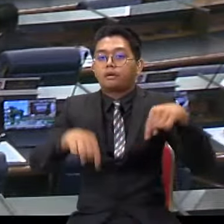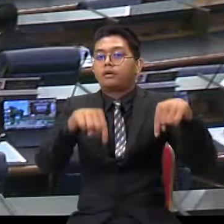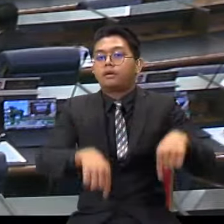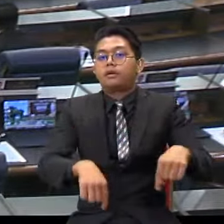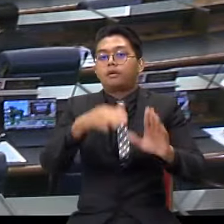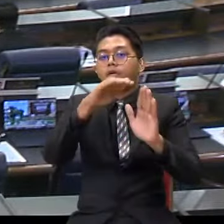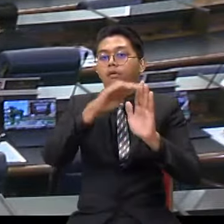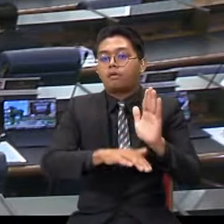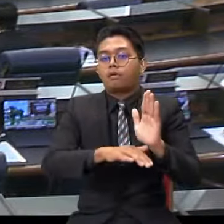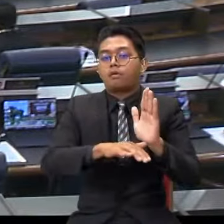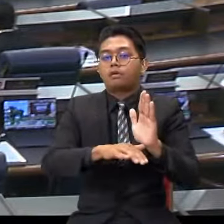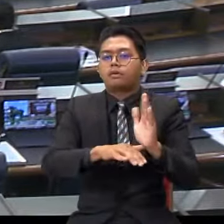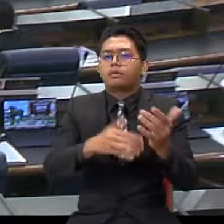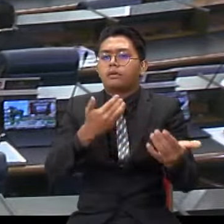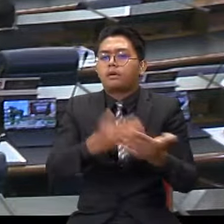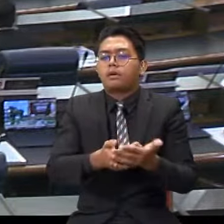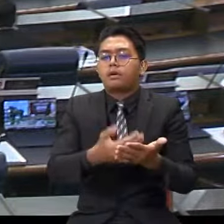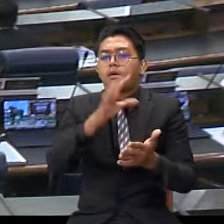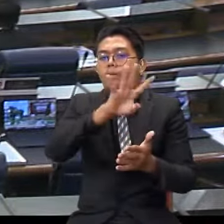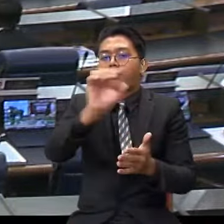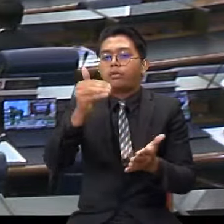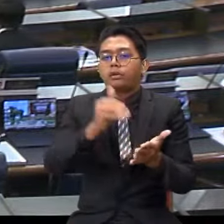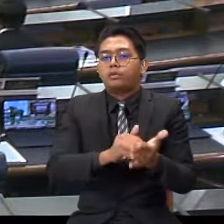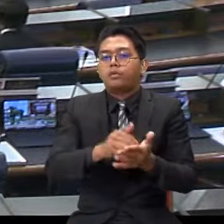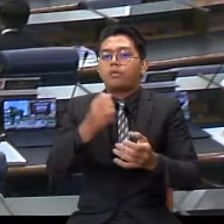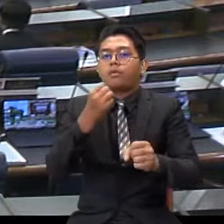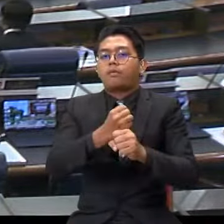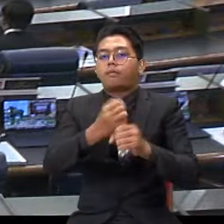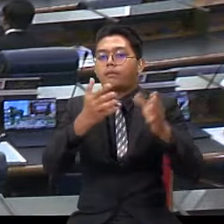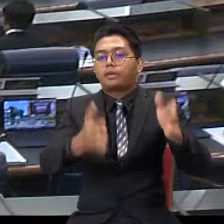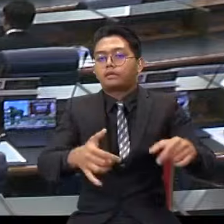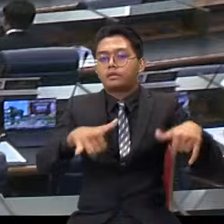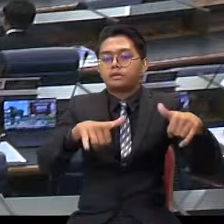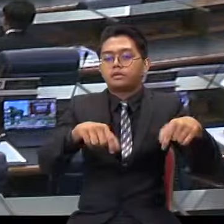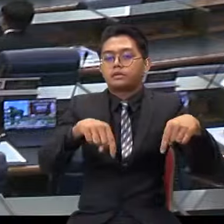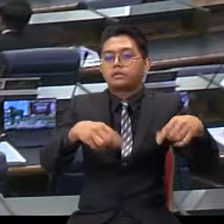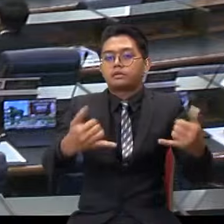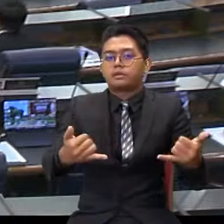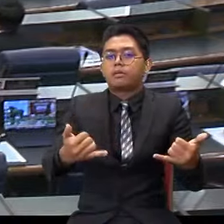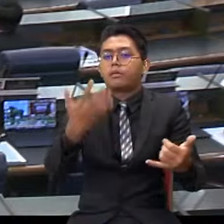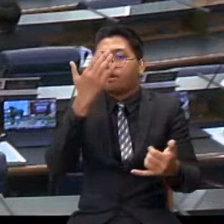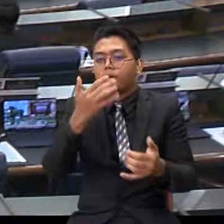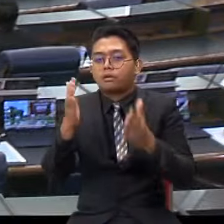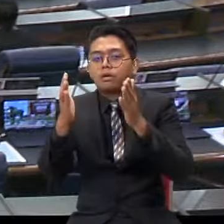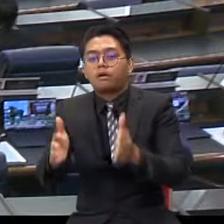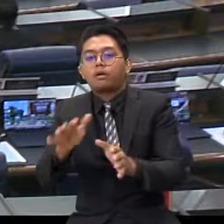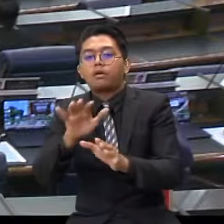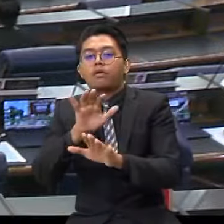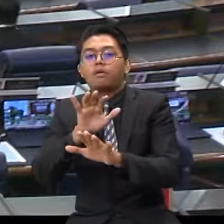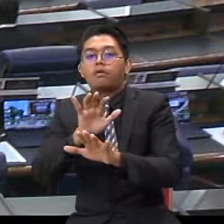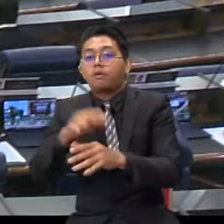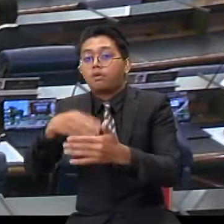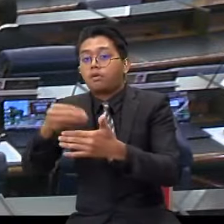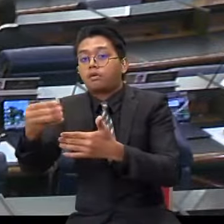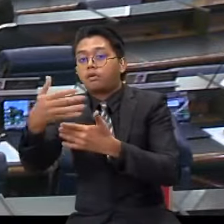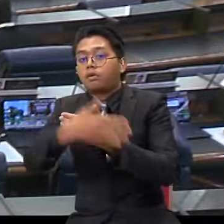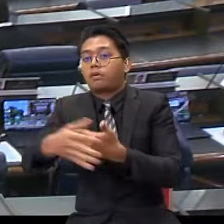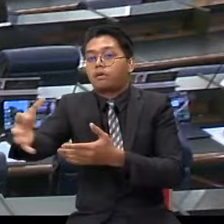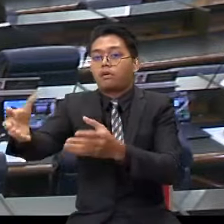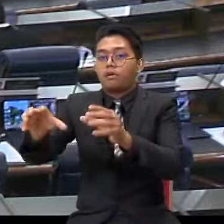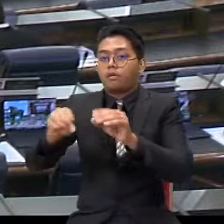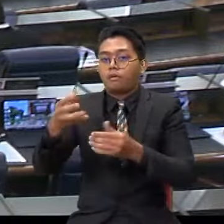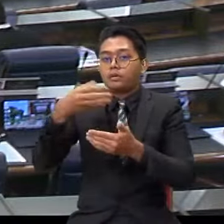pendidikan Percuma kalau kita tak mampu untuk buat pendikan percuma di Malaysia kita boleh hantar Mereka pergi ke Jerman Jerman memang sudah ada